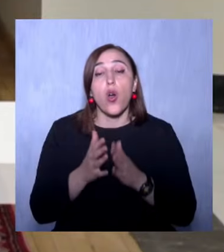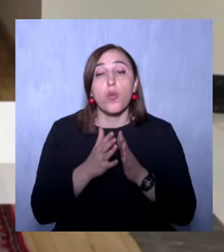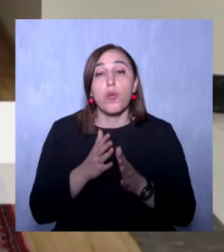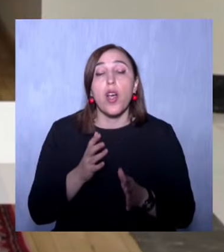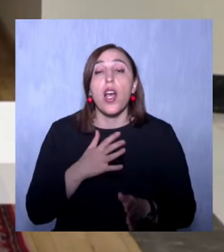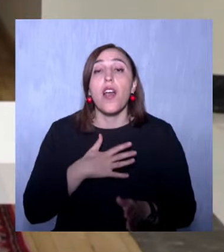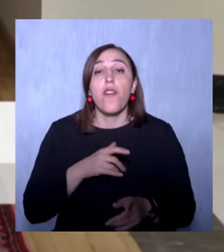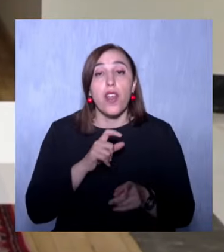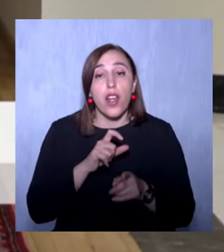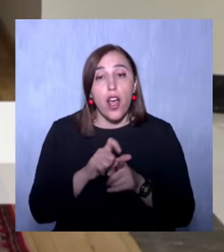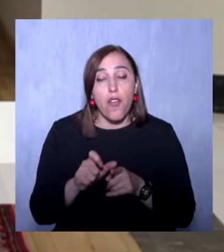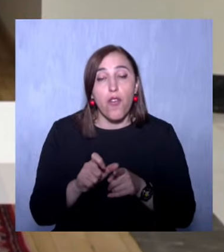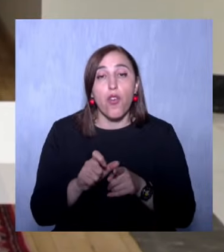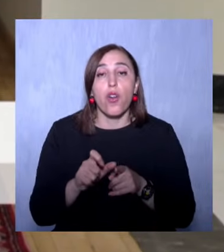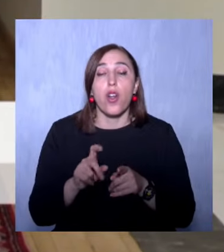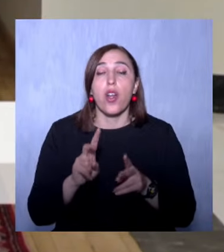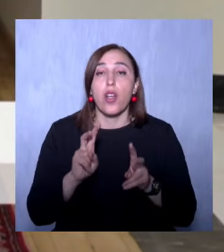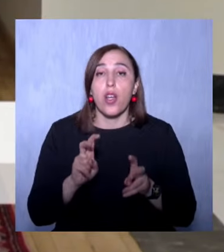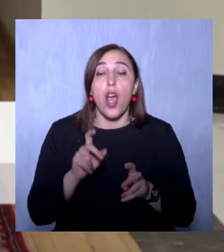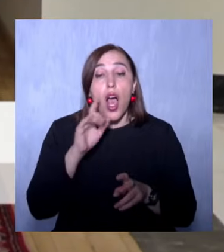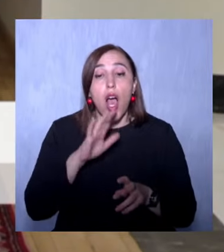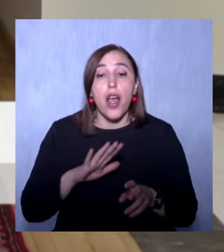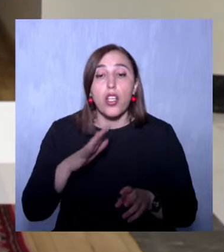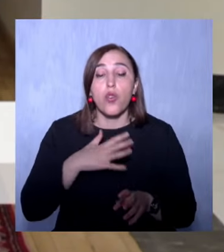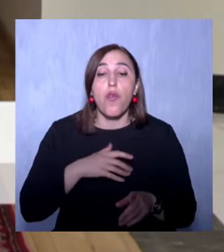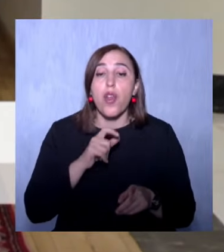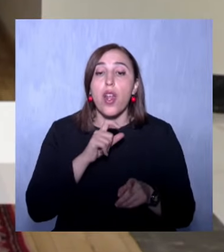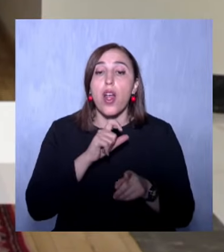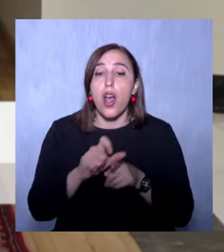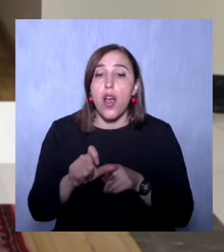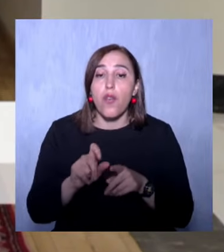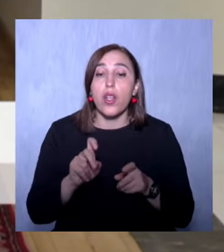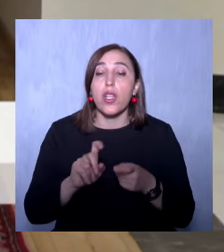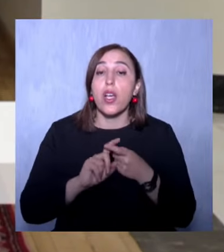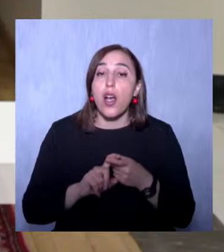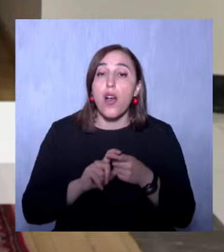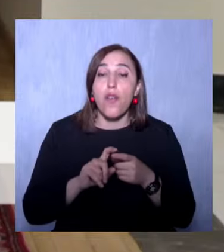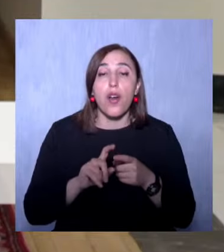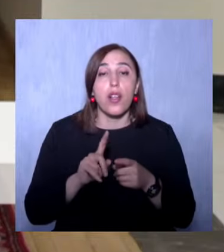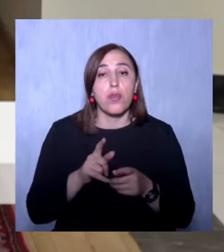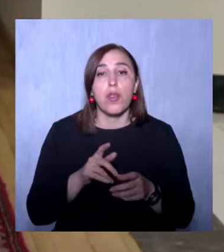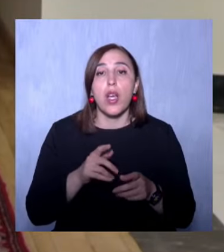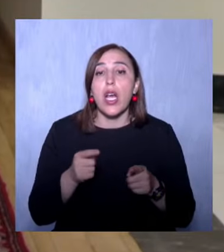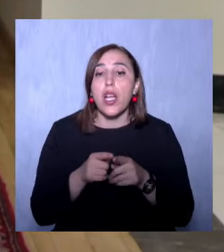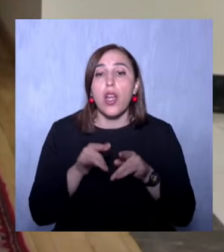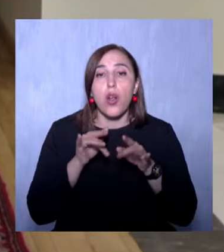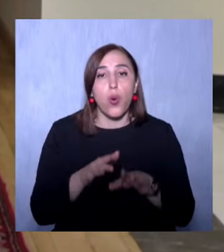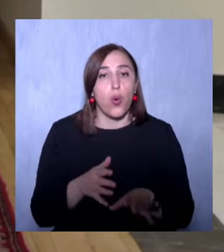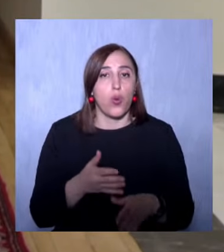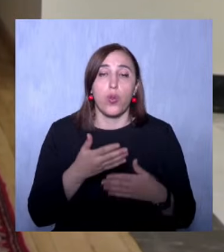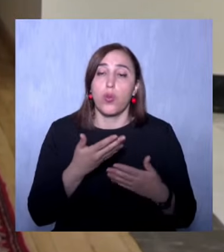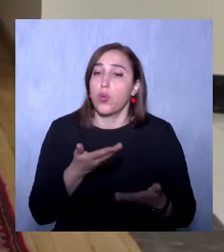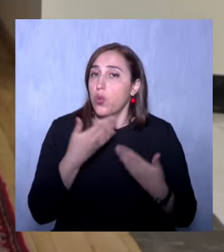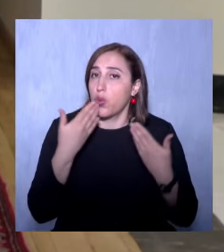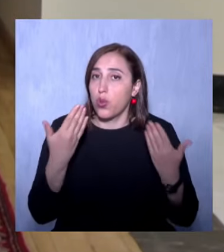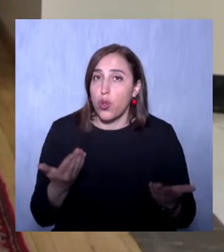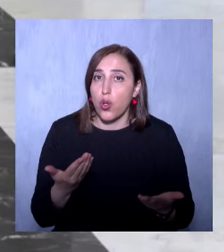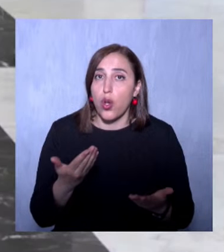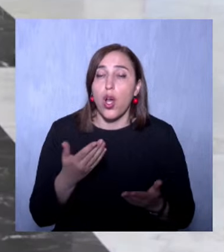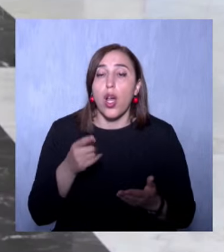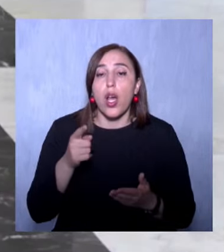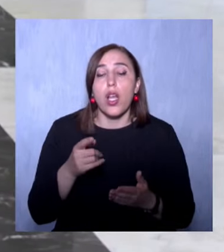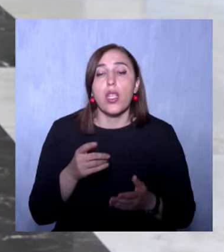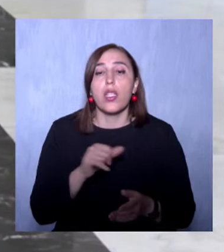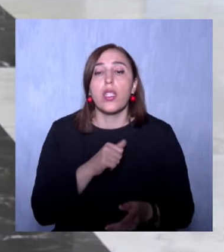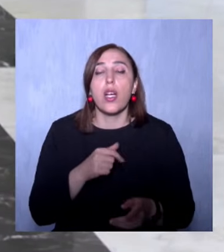մասին։ Հայաստանի Հանրապետությունում վիրավորանքը չի քրեականացվել, որովհետև վիրավորանքը քաղաքացիական իրավական հարցության վեճ